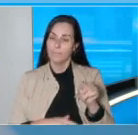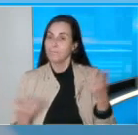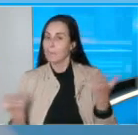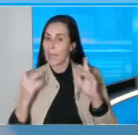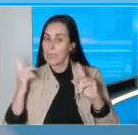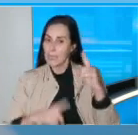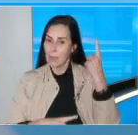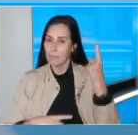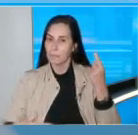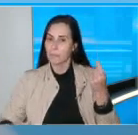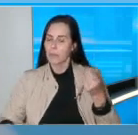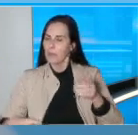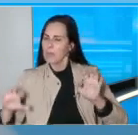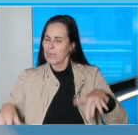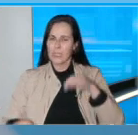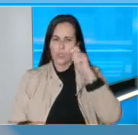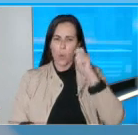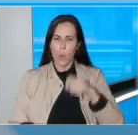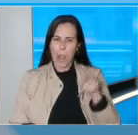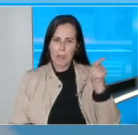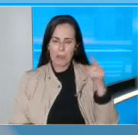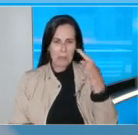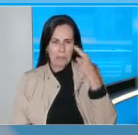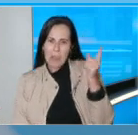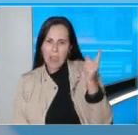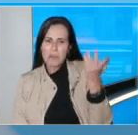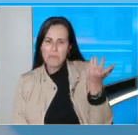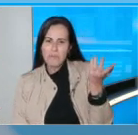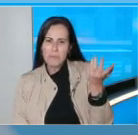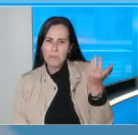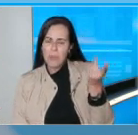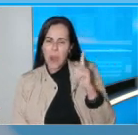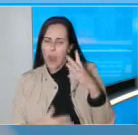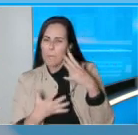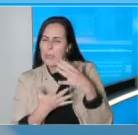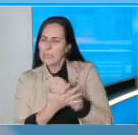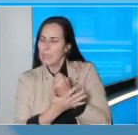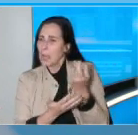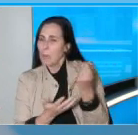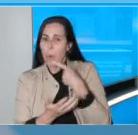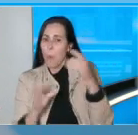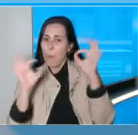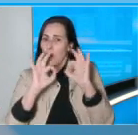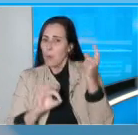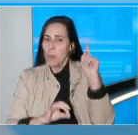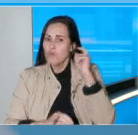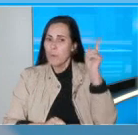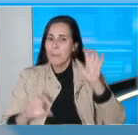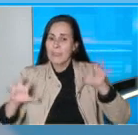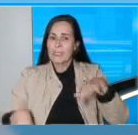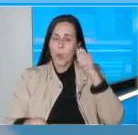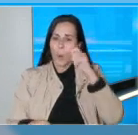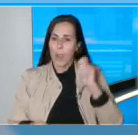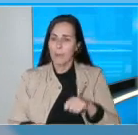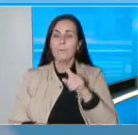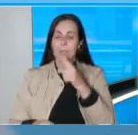ואת השם ולודימיר זלנסקי, נשיא אוקראינה, נדמה שהם לא מצליחים כל כך לשמוע בכל העניין הזה.